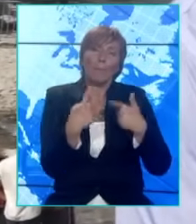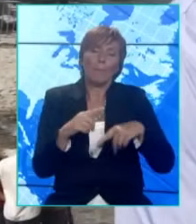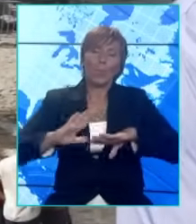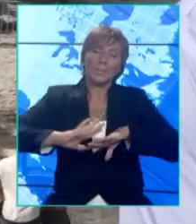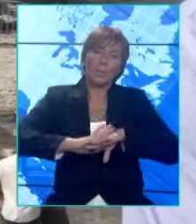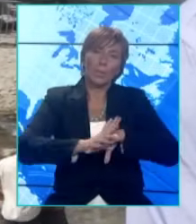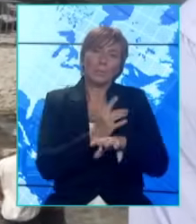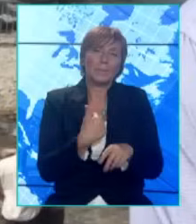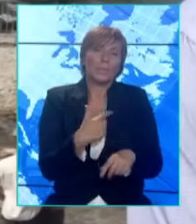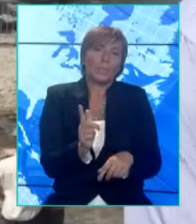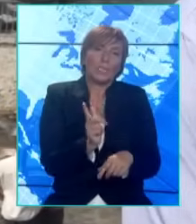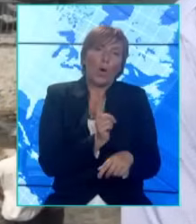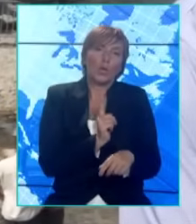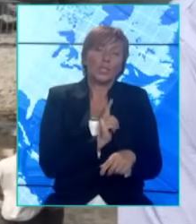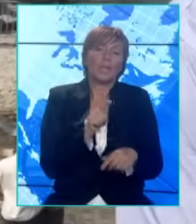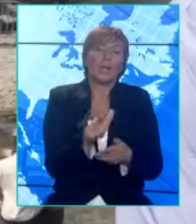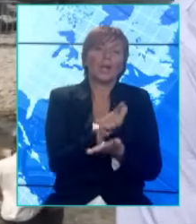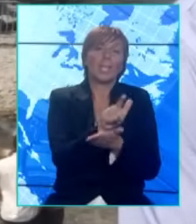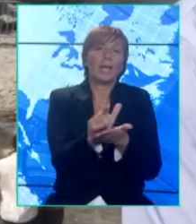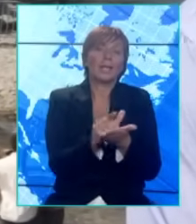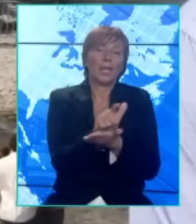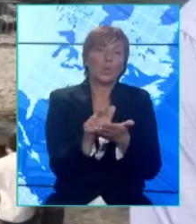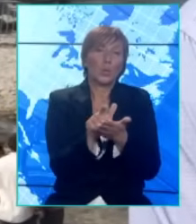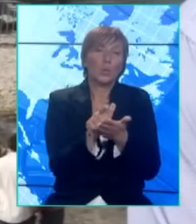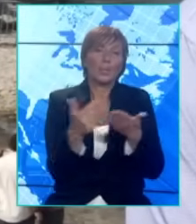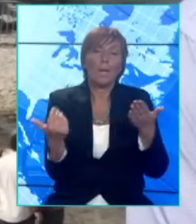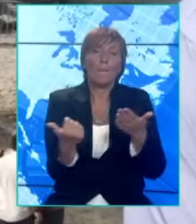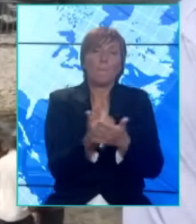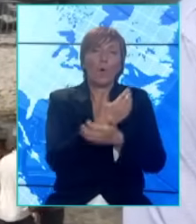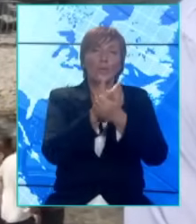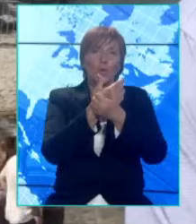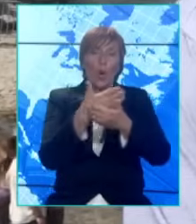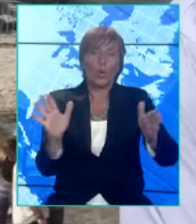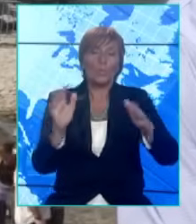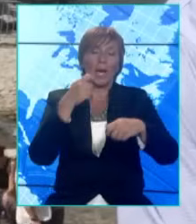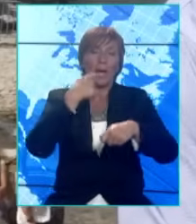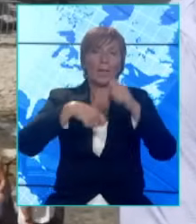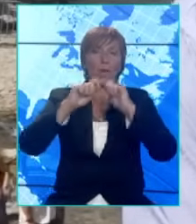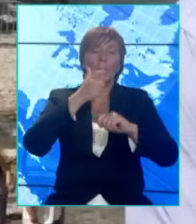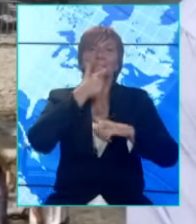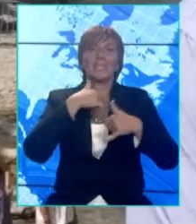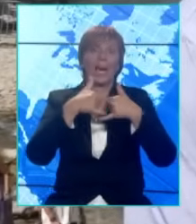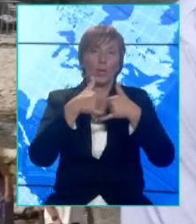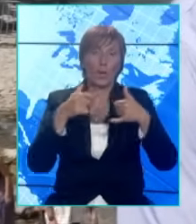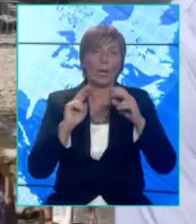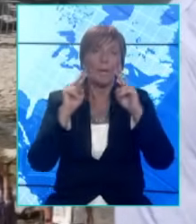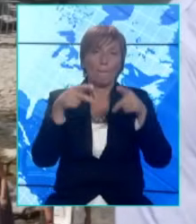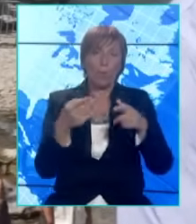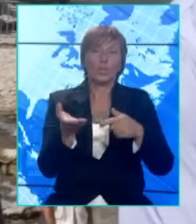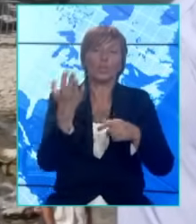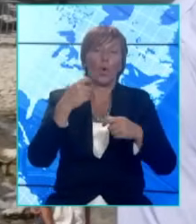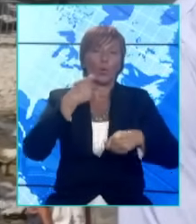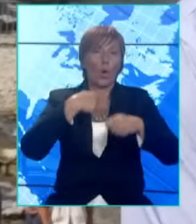i sa nestrpljenjem se očekivao taj trenutak, znači ponovog otvaranja i obnove Starog mosta. I evo, zaista od obnove